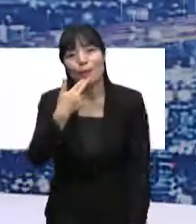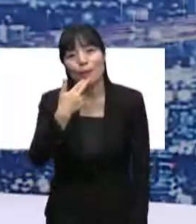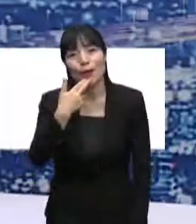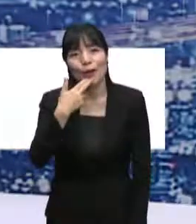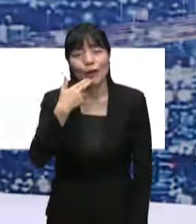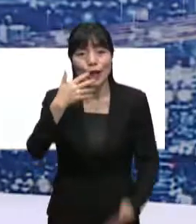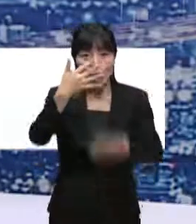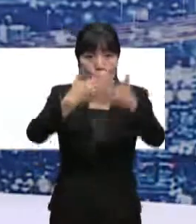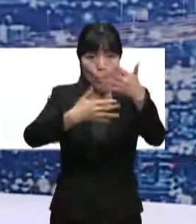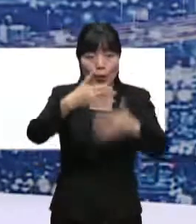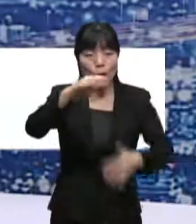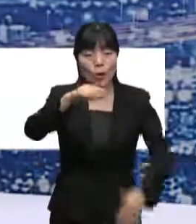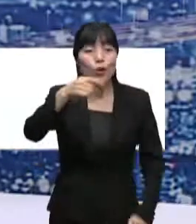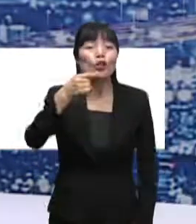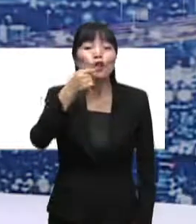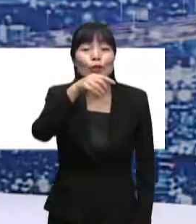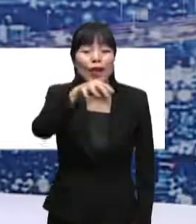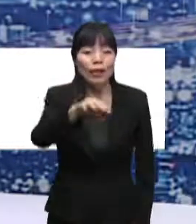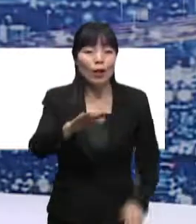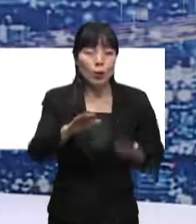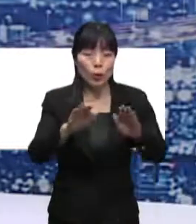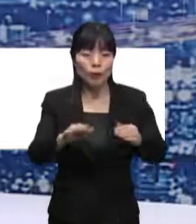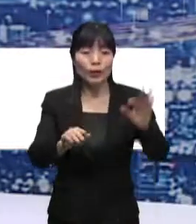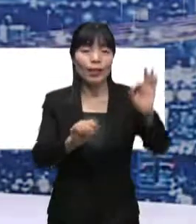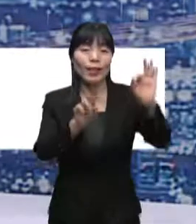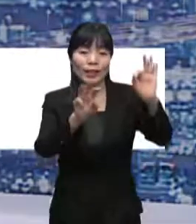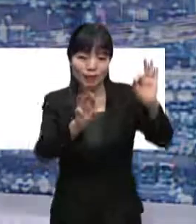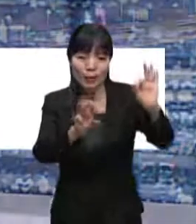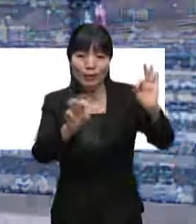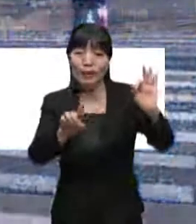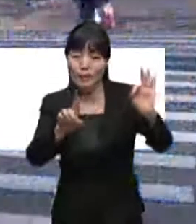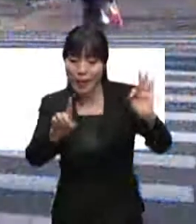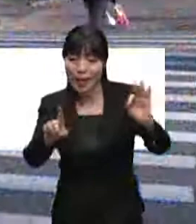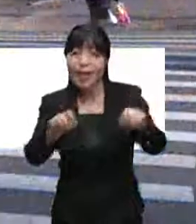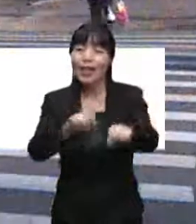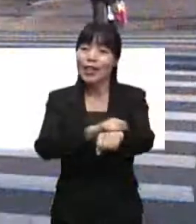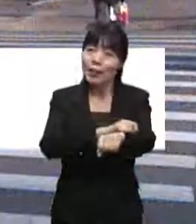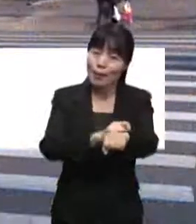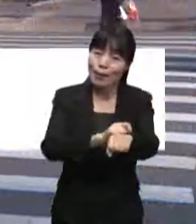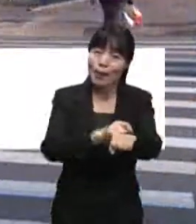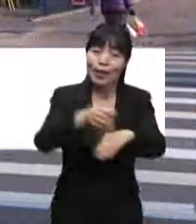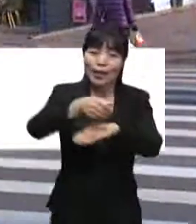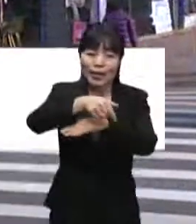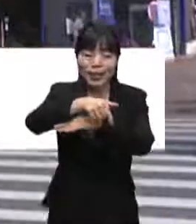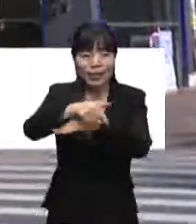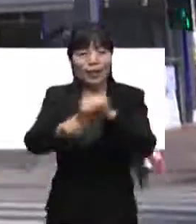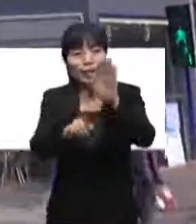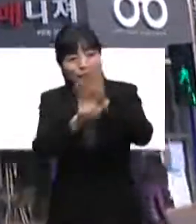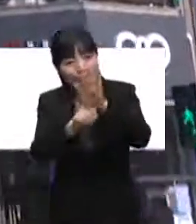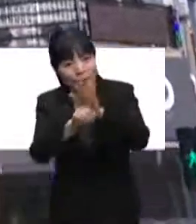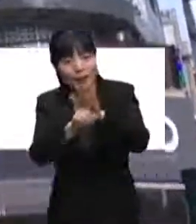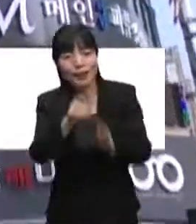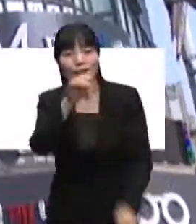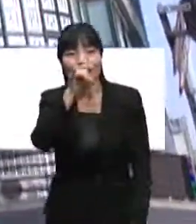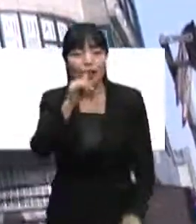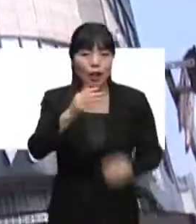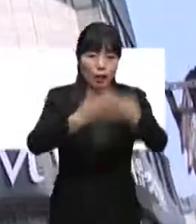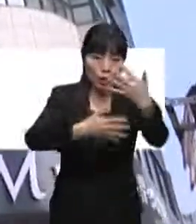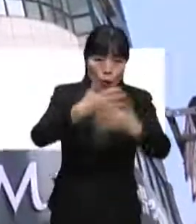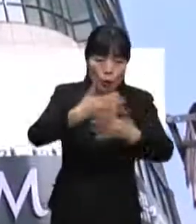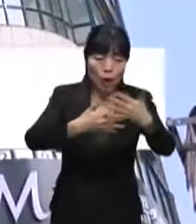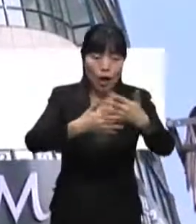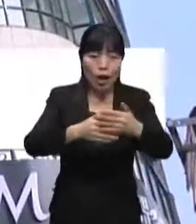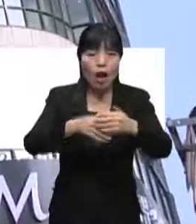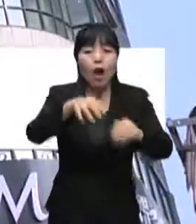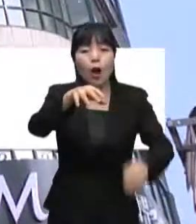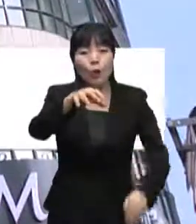영화공간주안 이 오는 30일과 31일 특별 기획 점 백전백승 게 를 개최합니다 영화공간주안 은